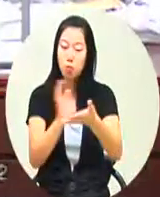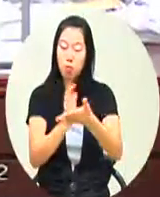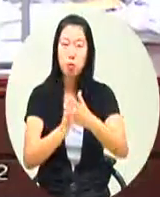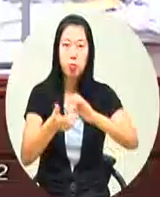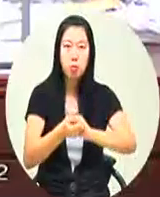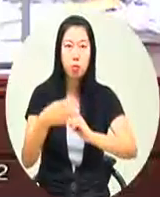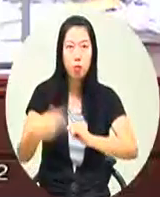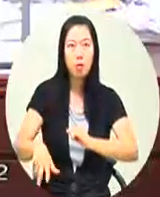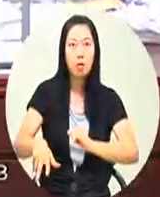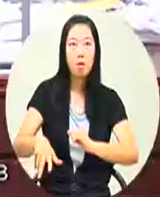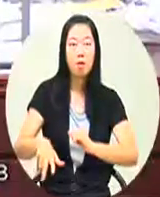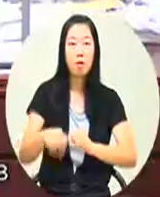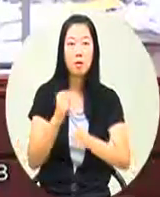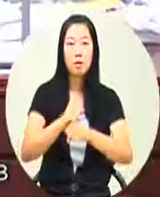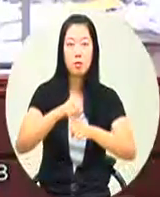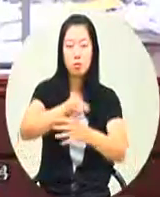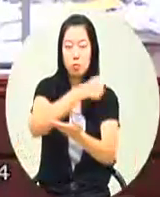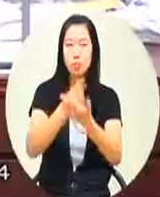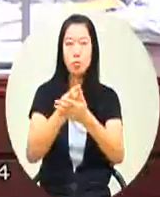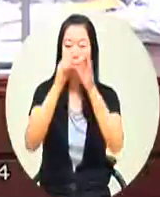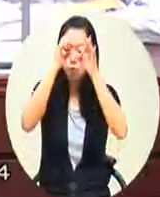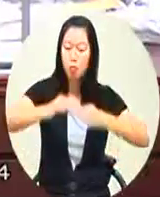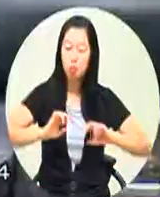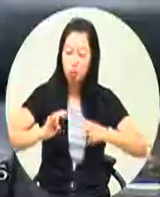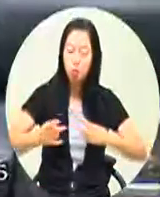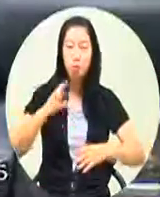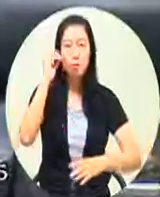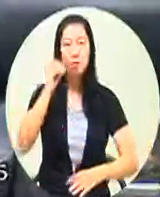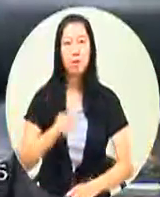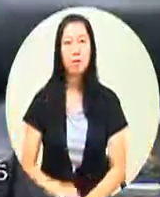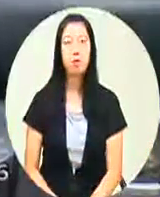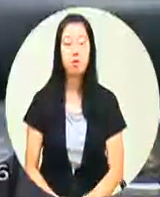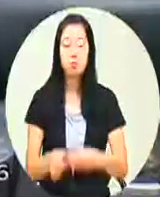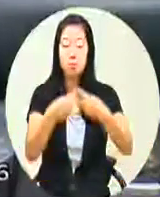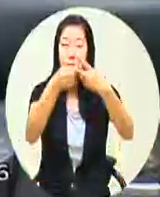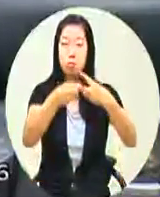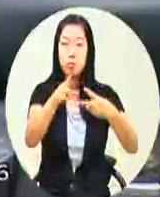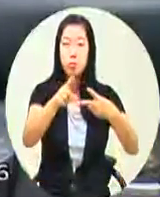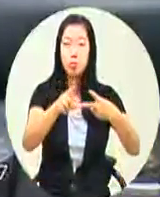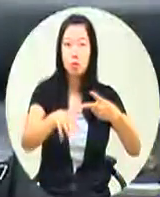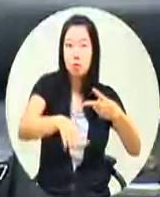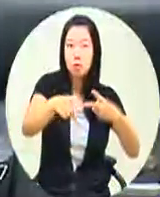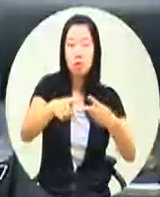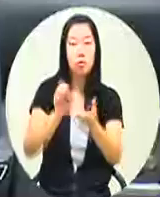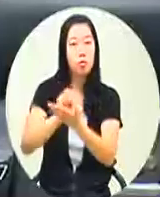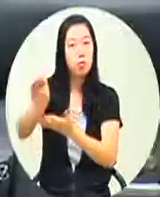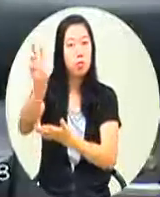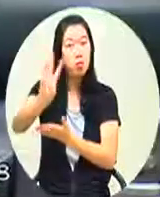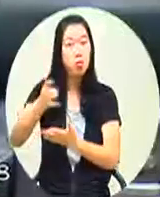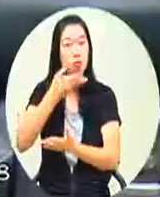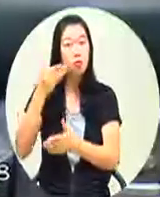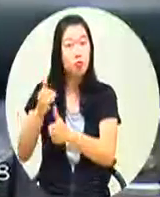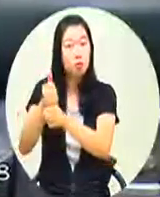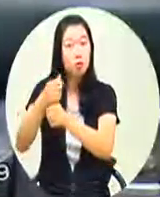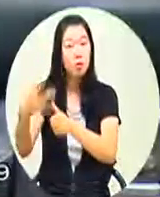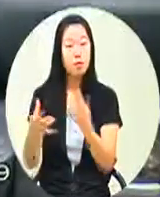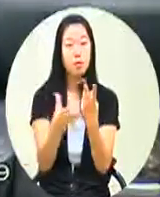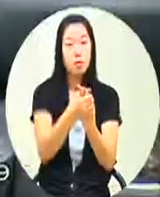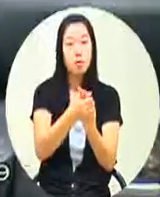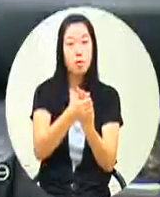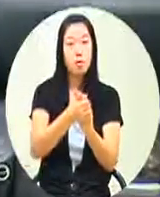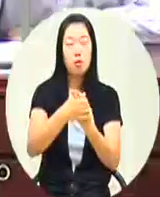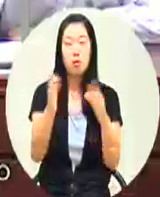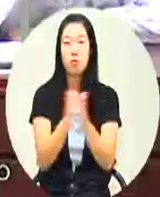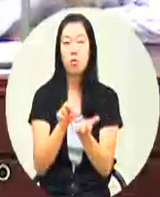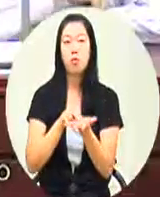集水区的一个检讨。 所以你第二个方案是会优先报给水利署，还是你两个方案并成？ 我现在都